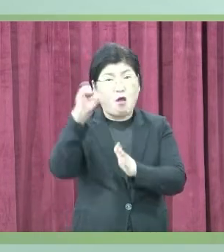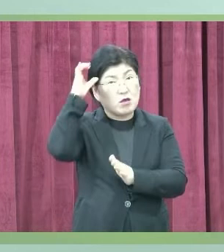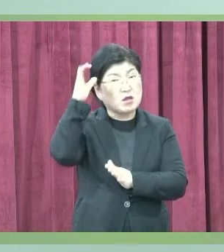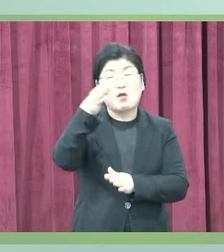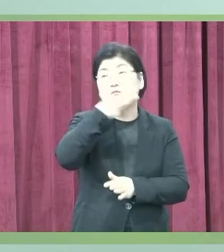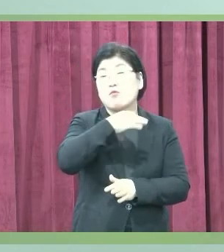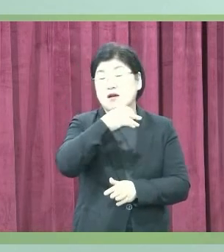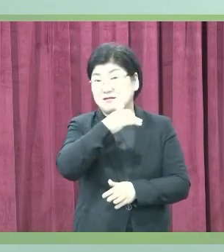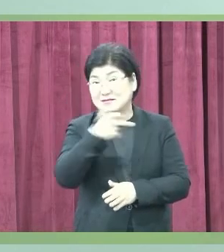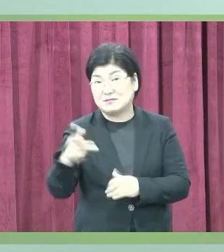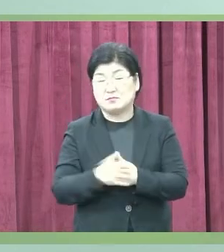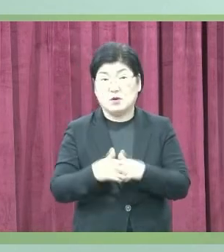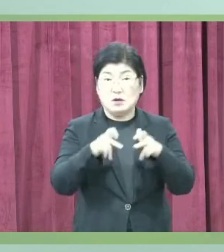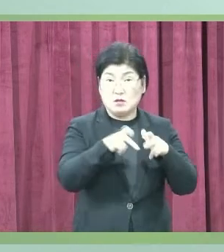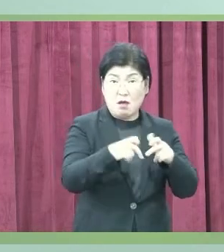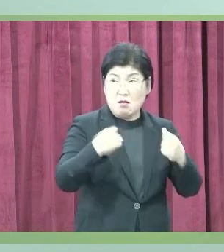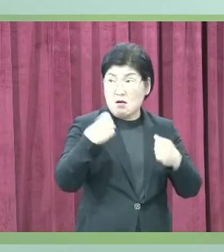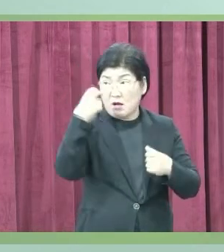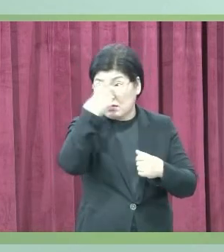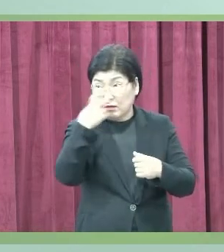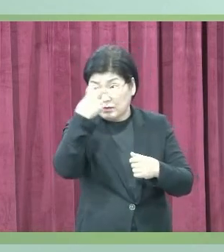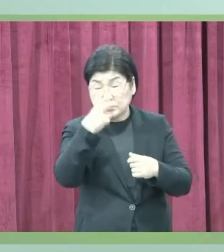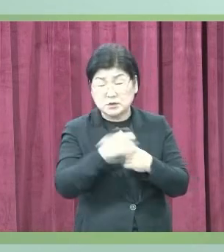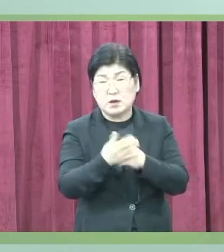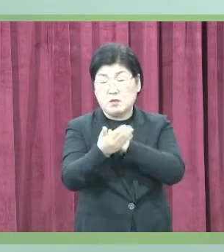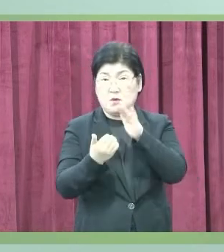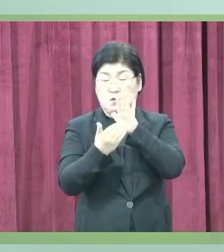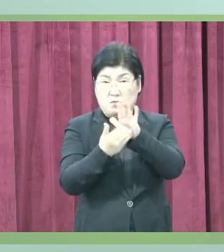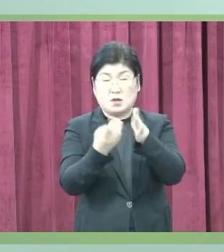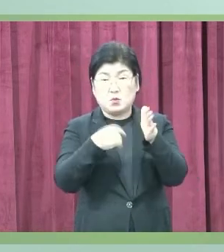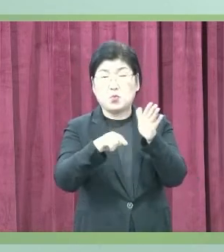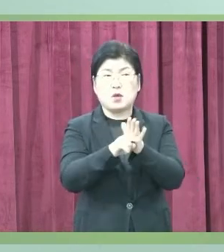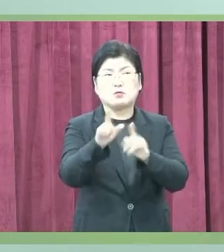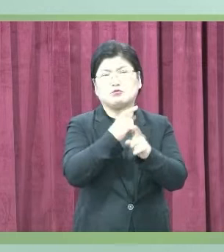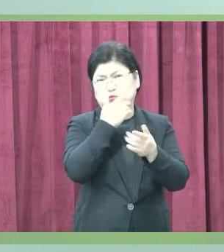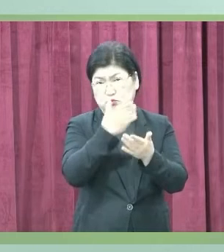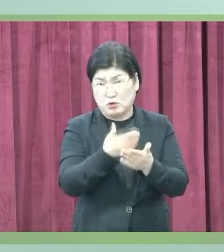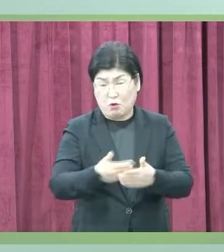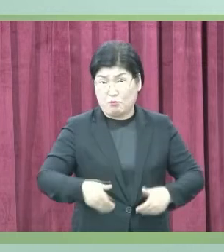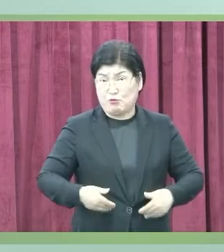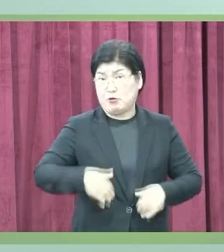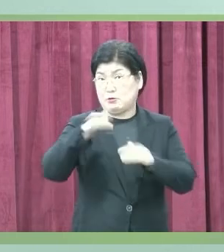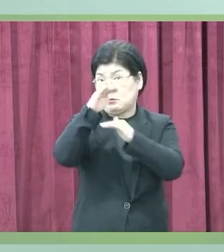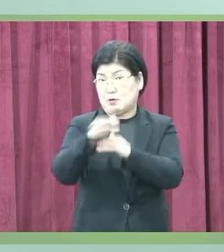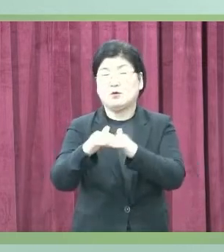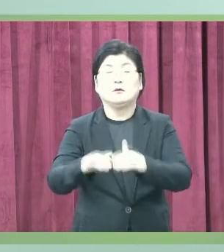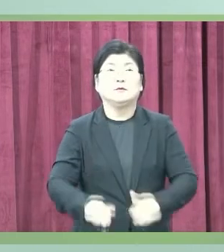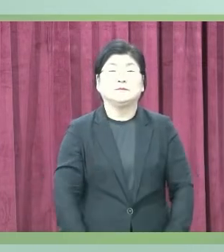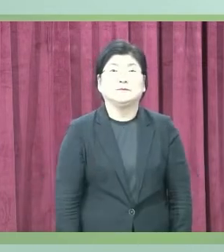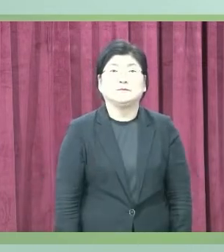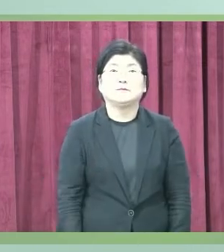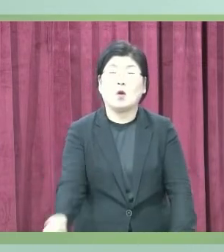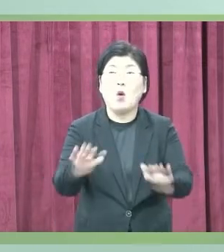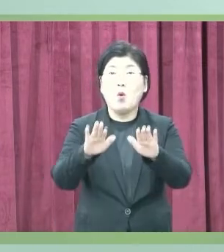이런 의미에서 장애인의 건강검진과 같은 예방의료 서비스는 더욱 중요하고 필요한 부분입니다. 그래서